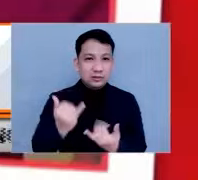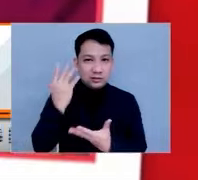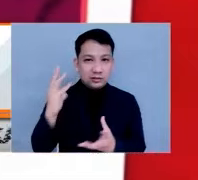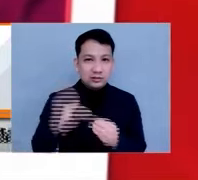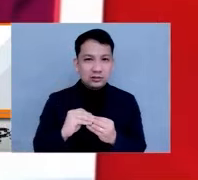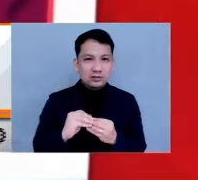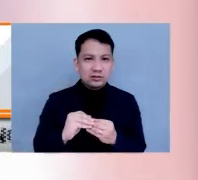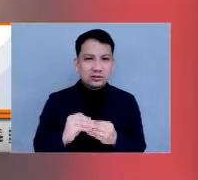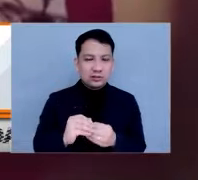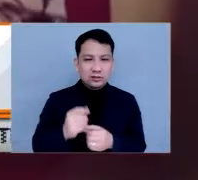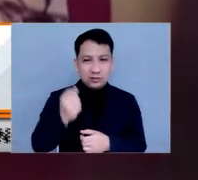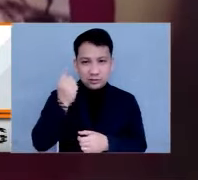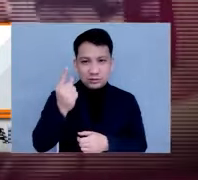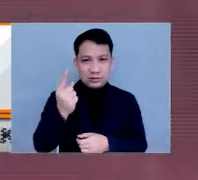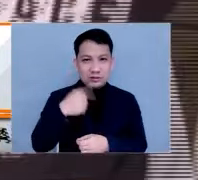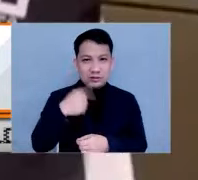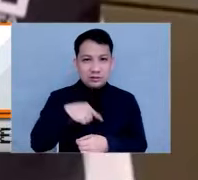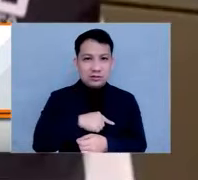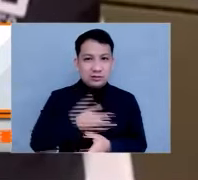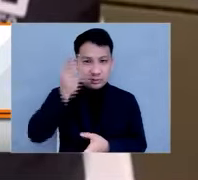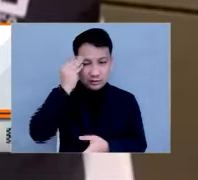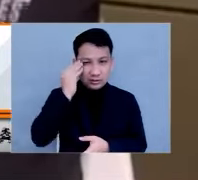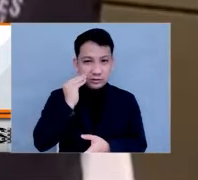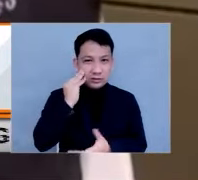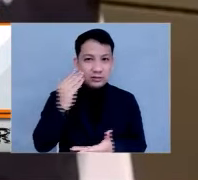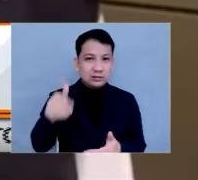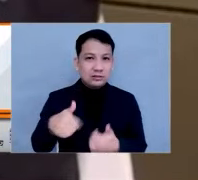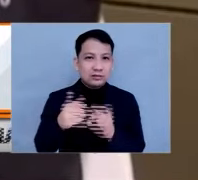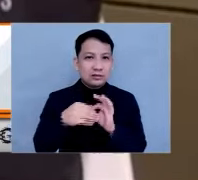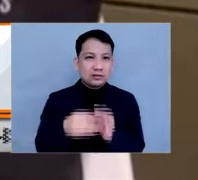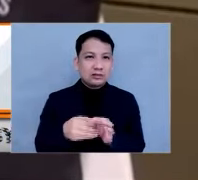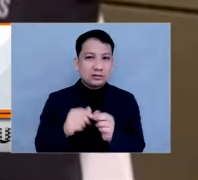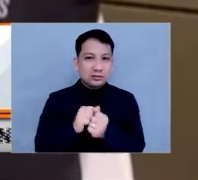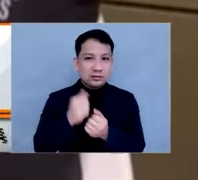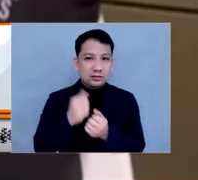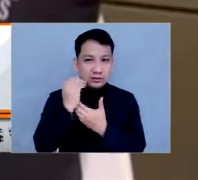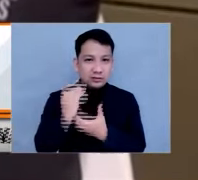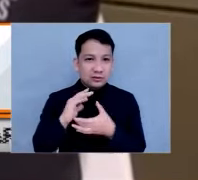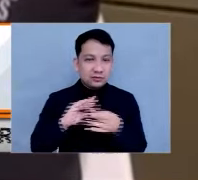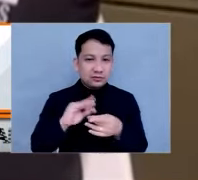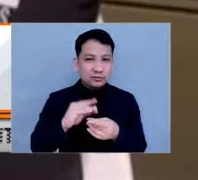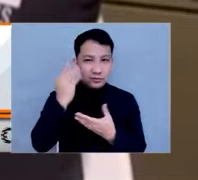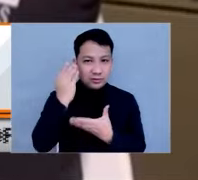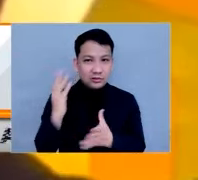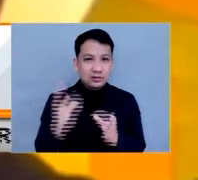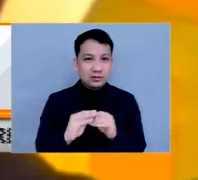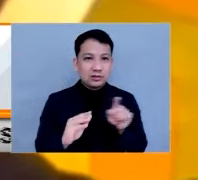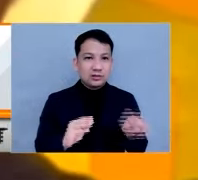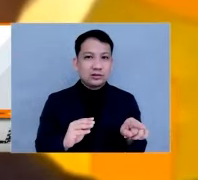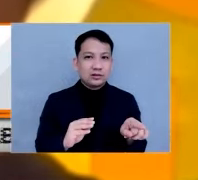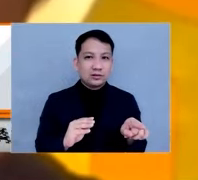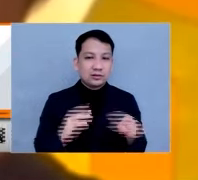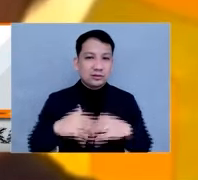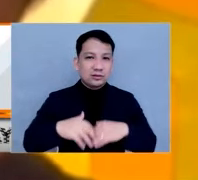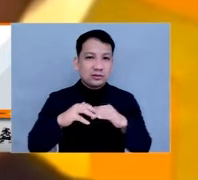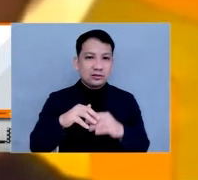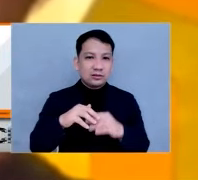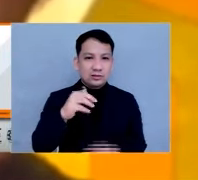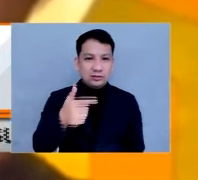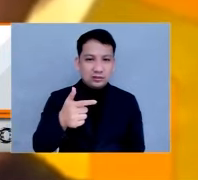mga aral na mula sa mga pinagdaanang pagsubok kabilang sa mga kwentong dapat Abangan ay ang pagbangon ni Gardo